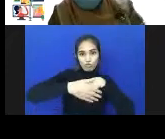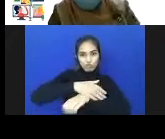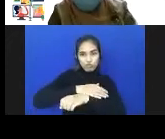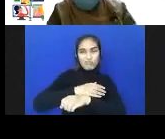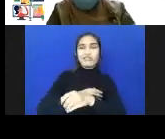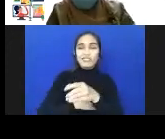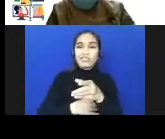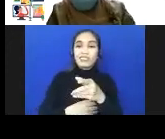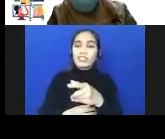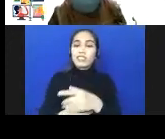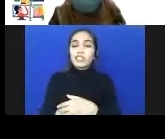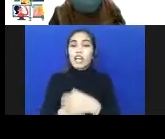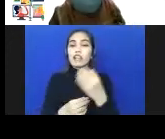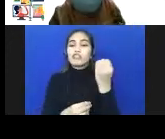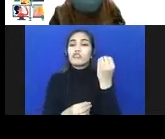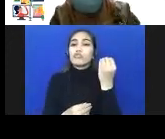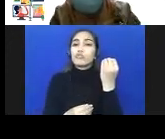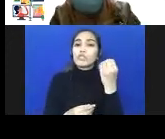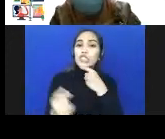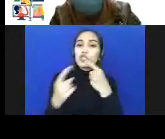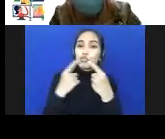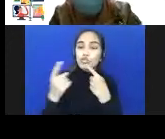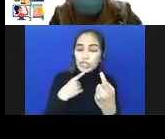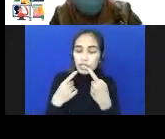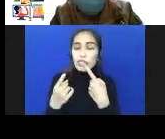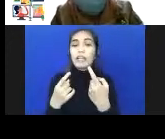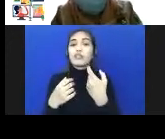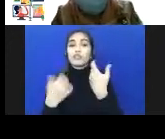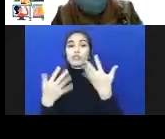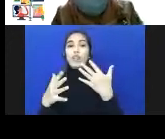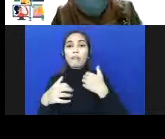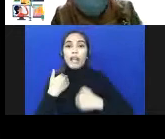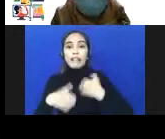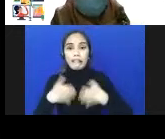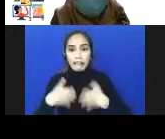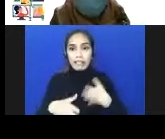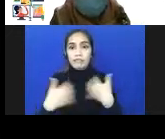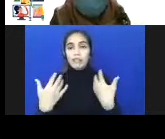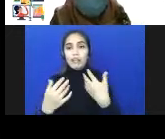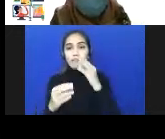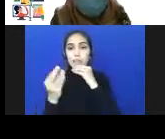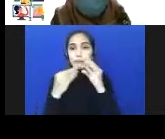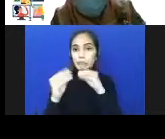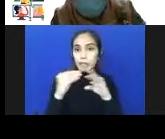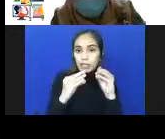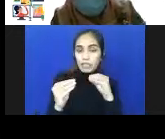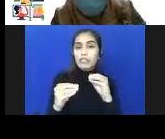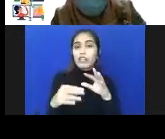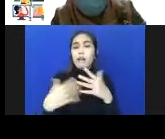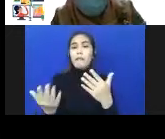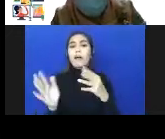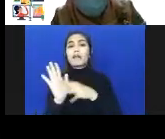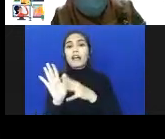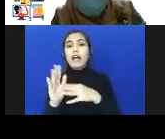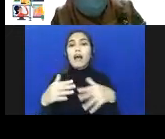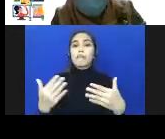Ini saat diskusi setelah melaksanakan praktek klinis, mendiskusikan masalah apa yang menjadi hambatan atau